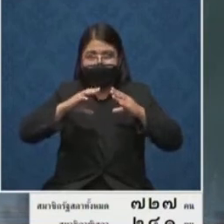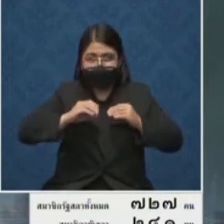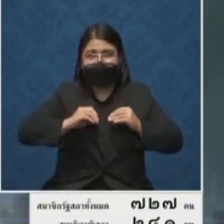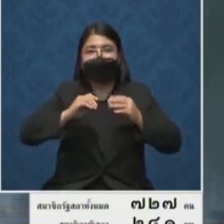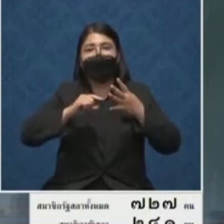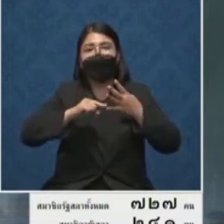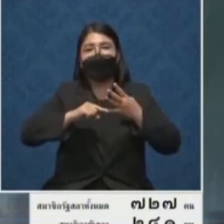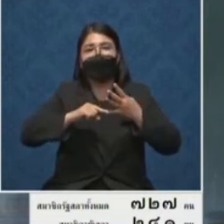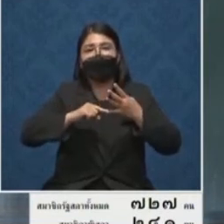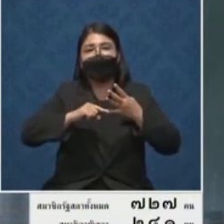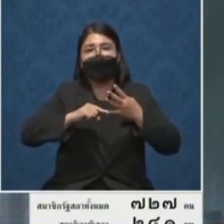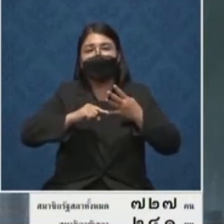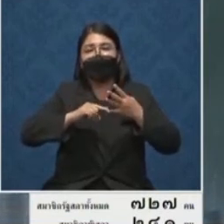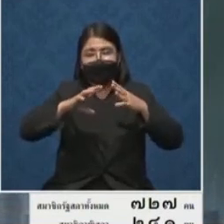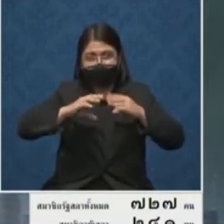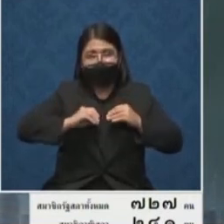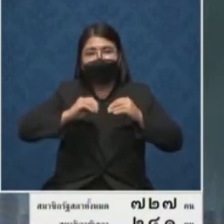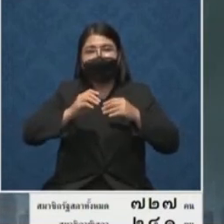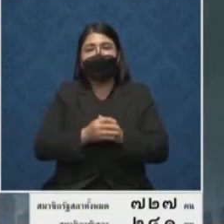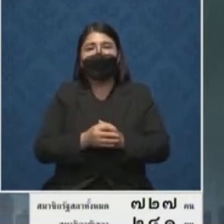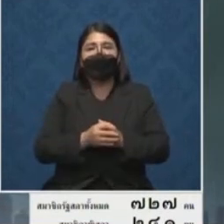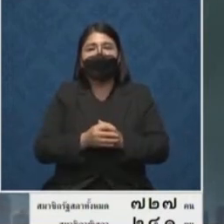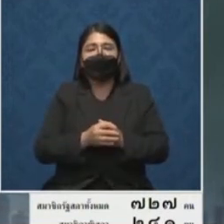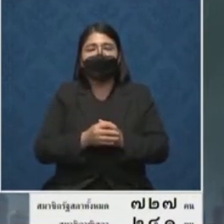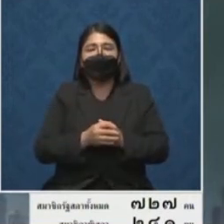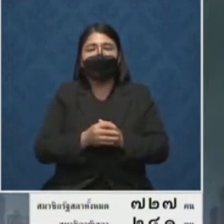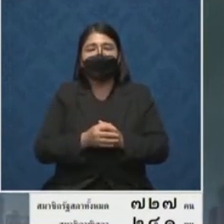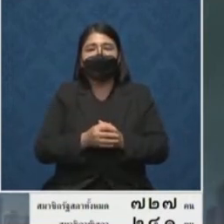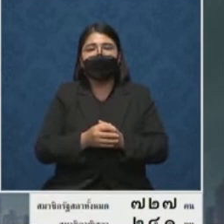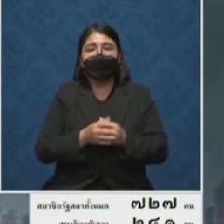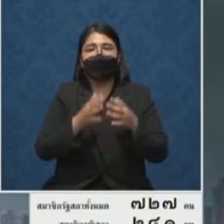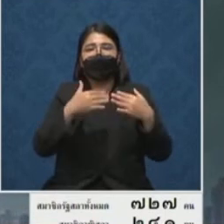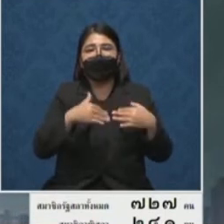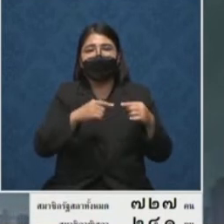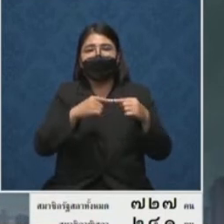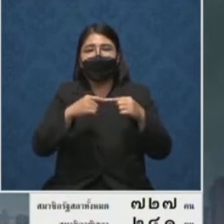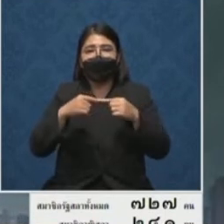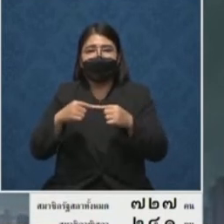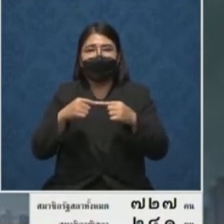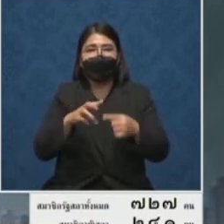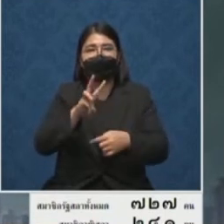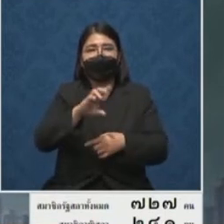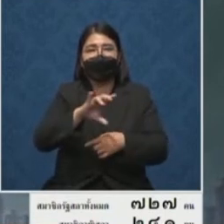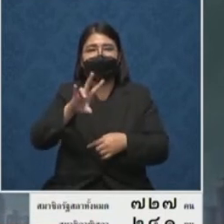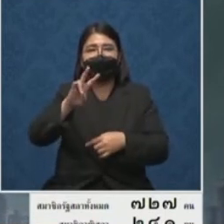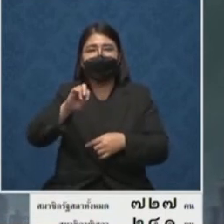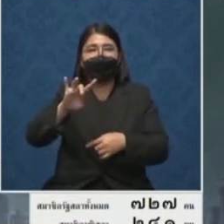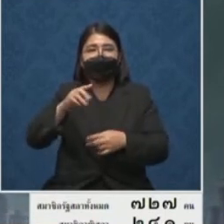การ3รับหลักการ4รับหลักการค่ะ